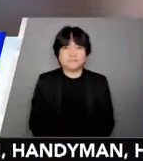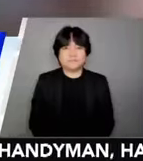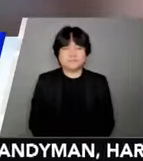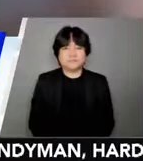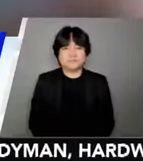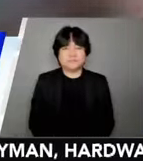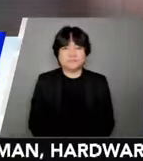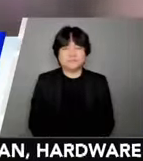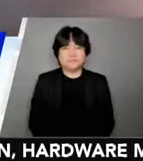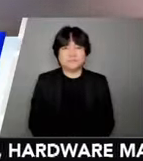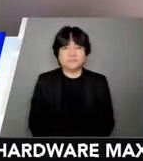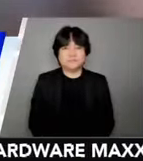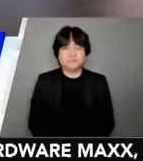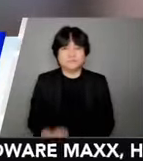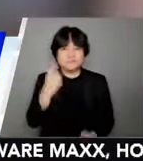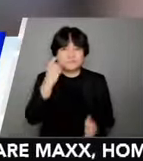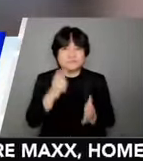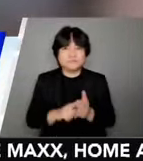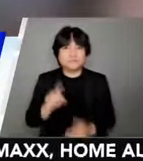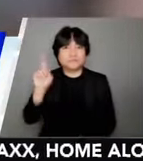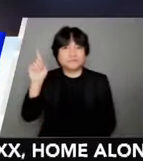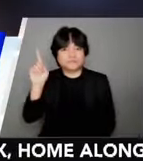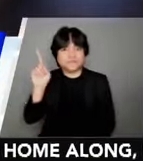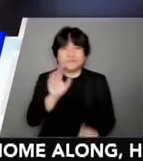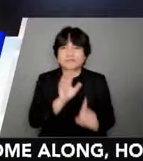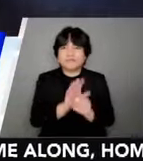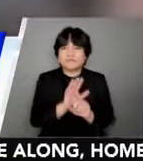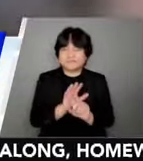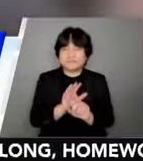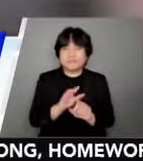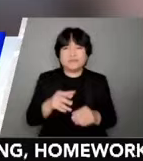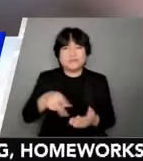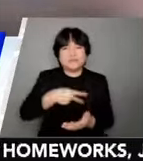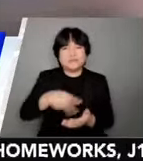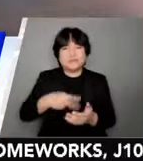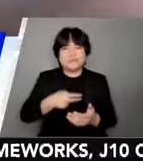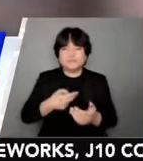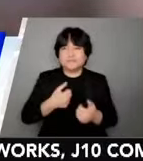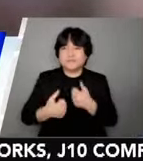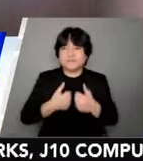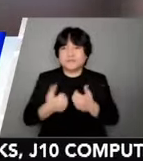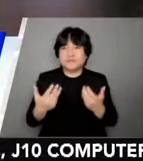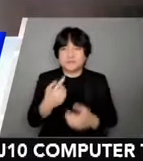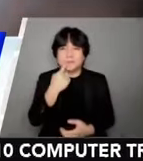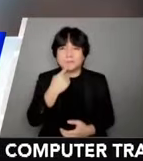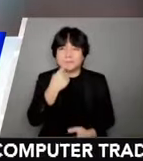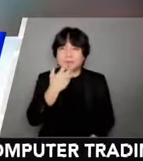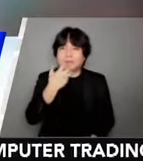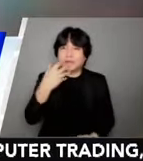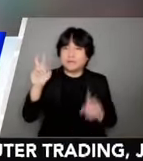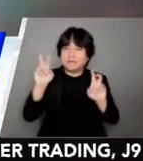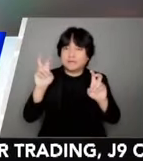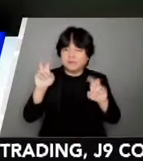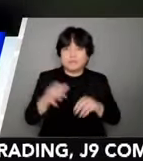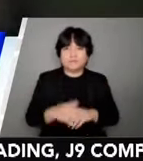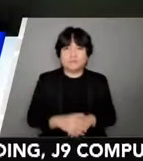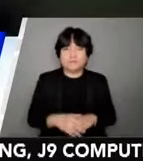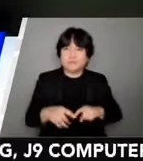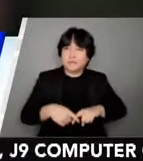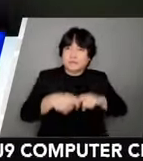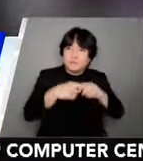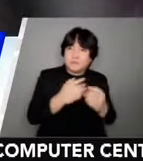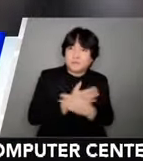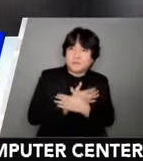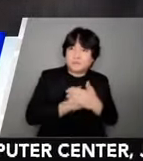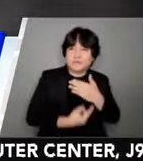Kumasa na sa nauusong tiramisu cake dance challenge ang cast at production ng Pulang Araw habang nakabreak sila sa taping ng series. Game na